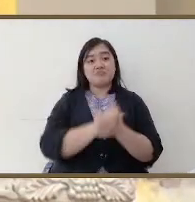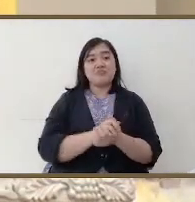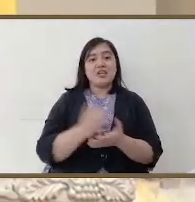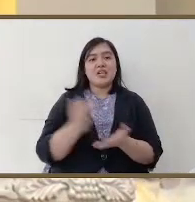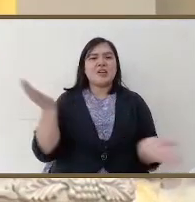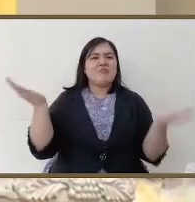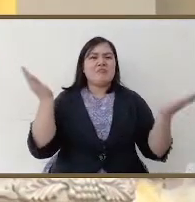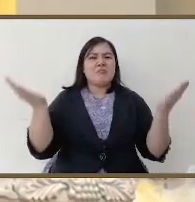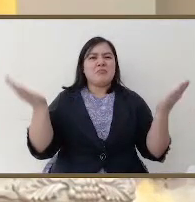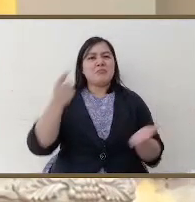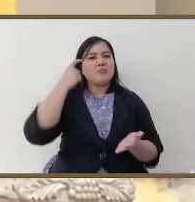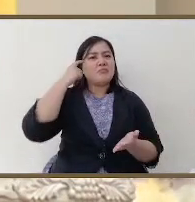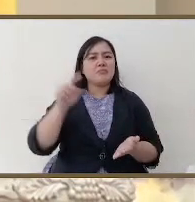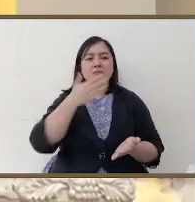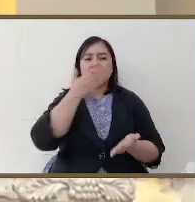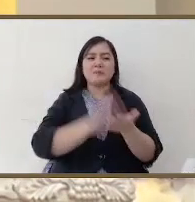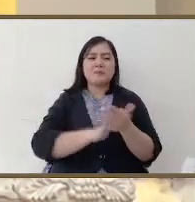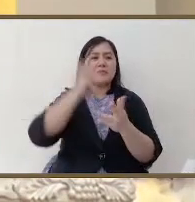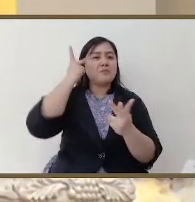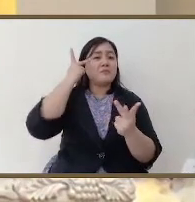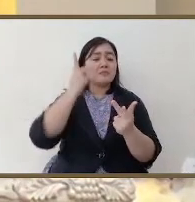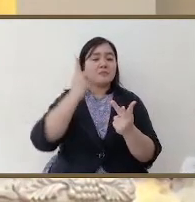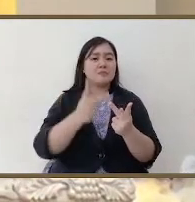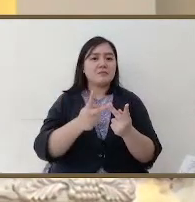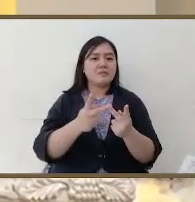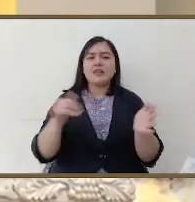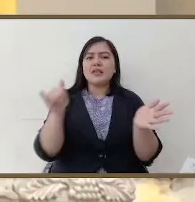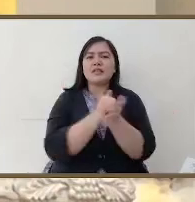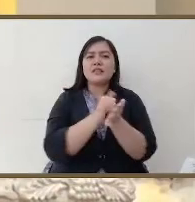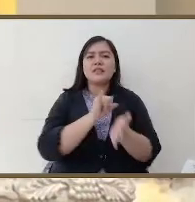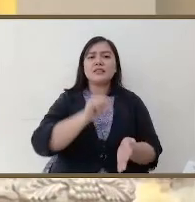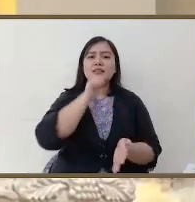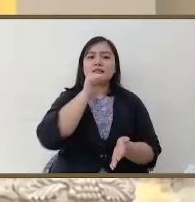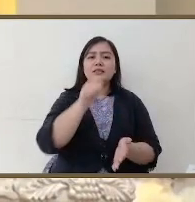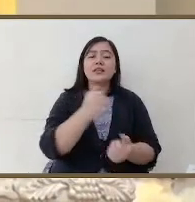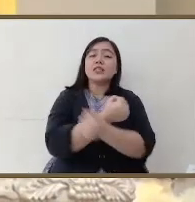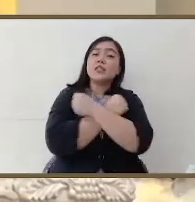That's erotic love. That's not the love that came from God.